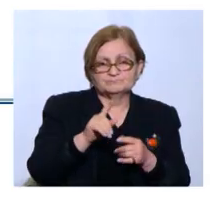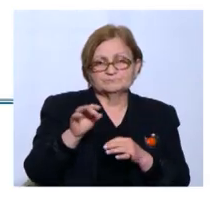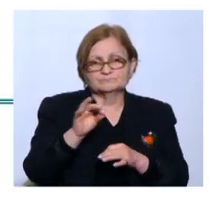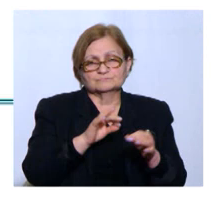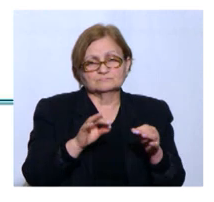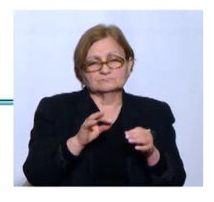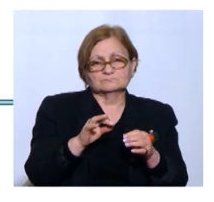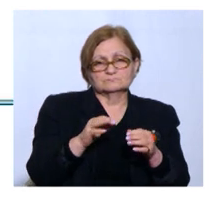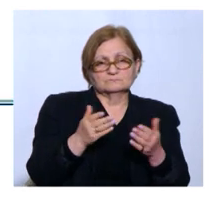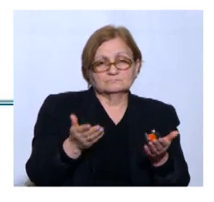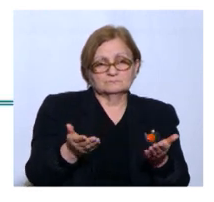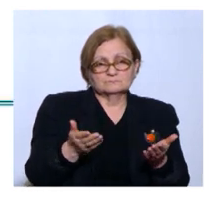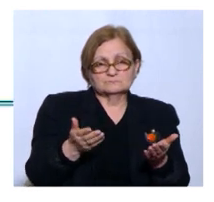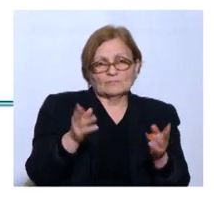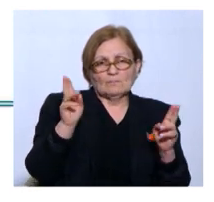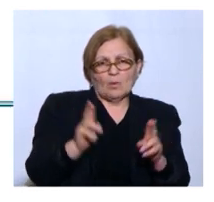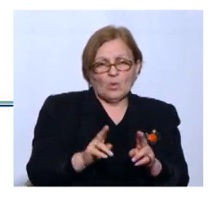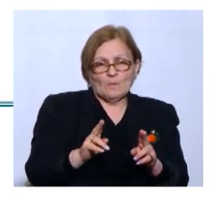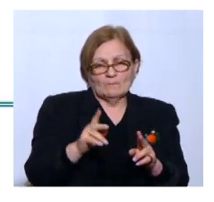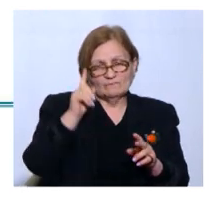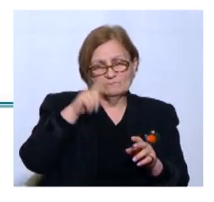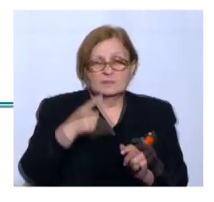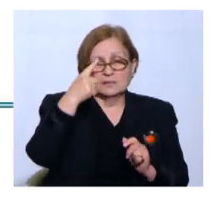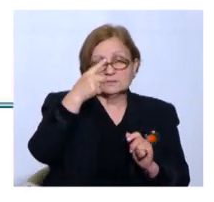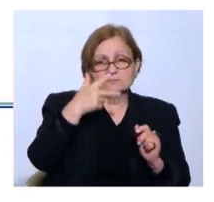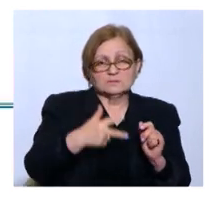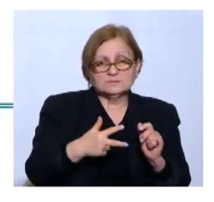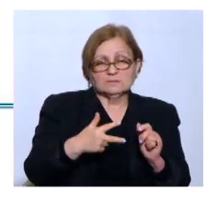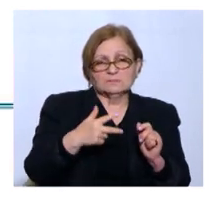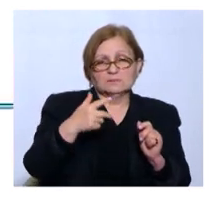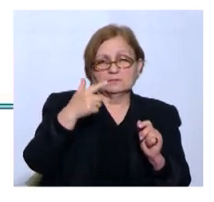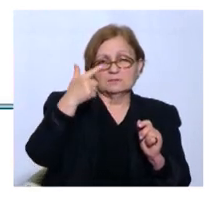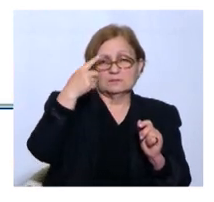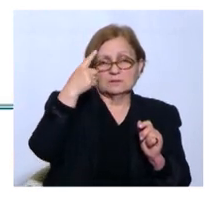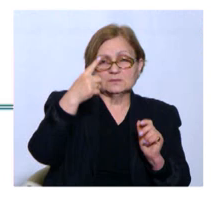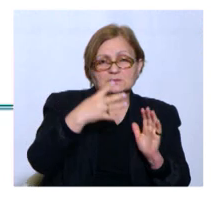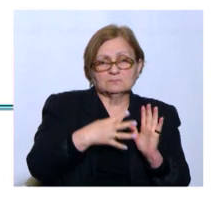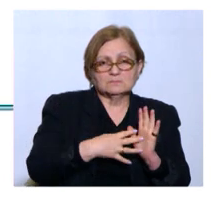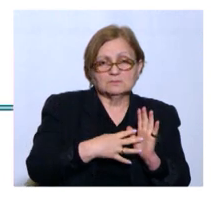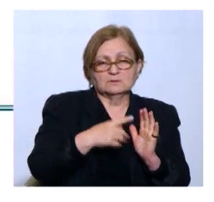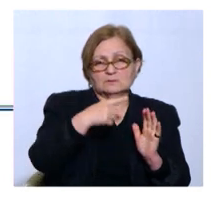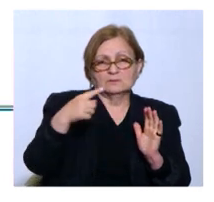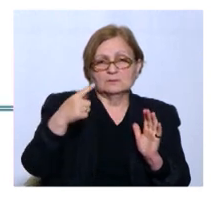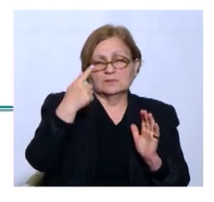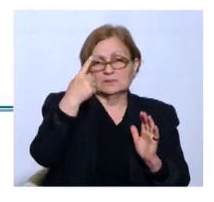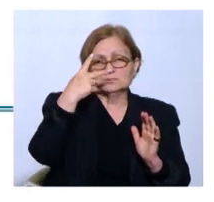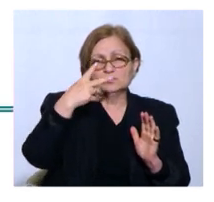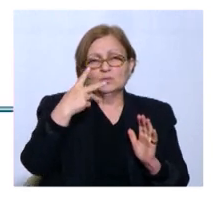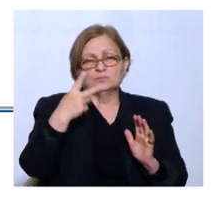პროგრესიის ზოგადი წევრის ფორმულა: 1, 1/3, 1/19,